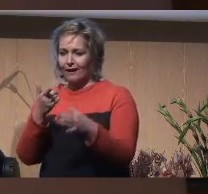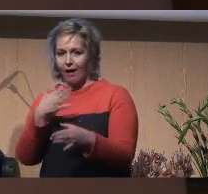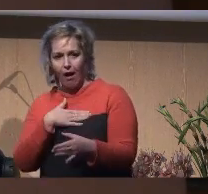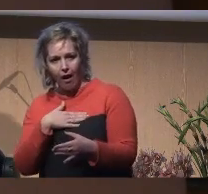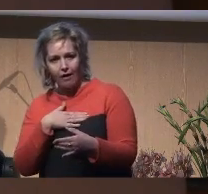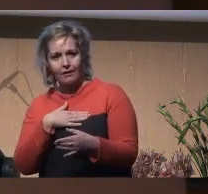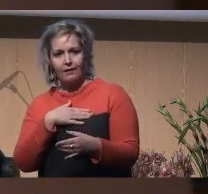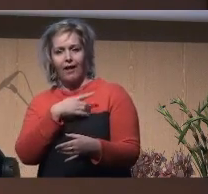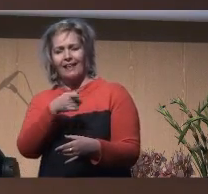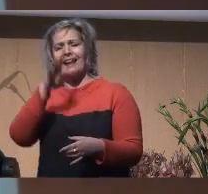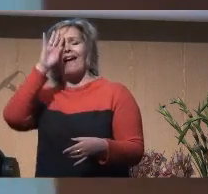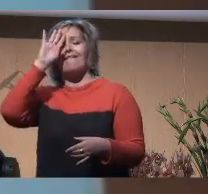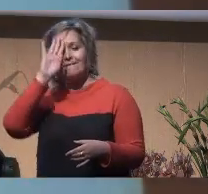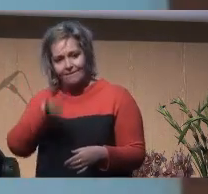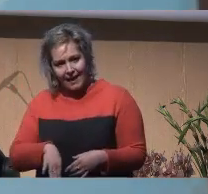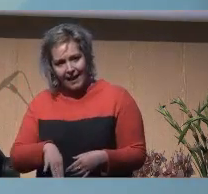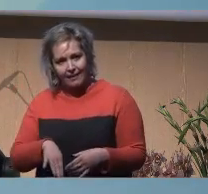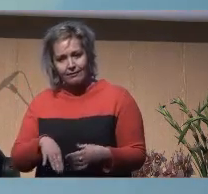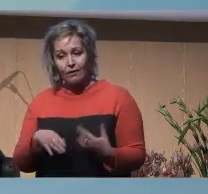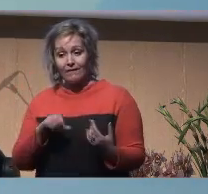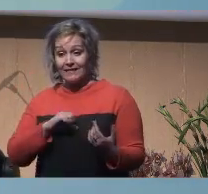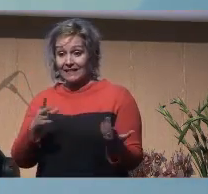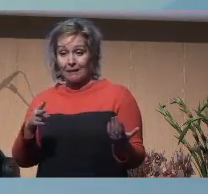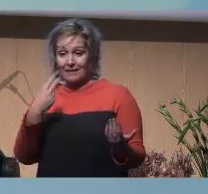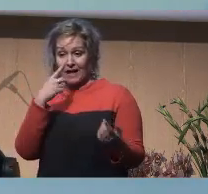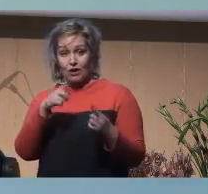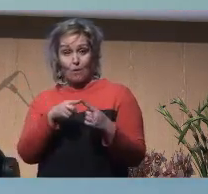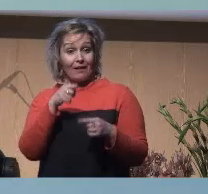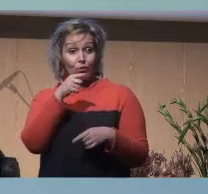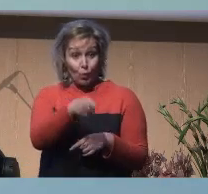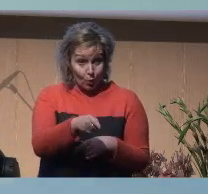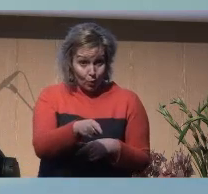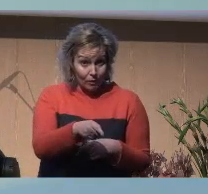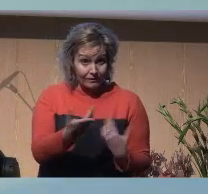står i, vet at uten å bli sett som et du,